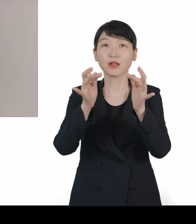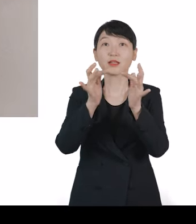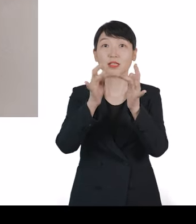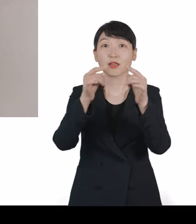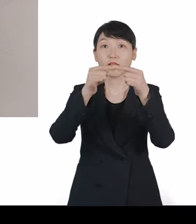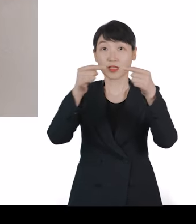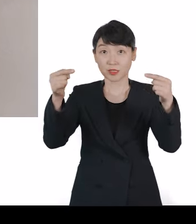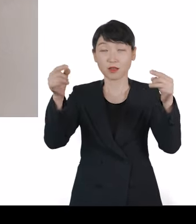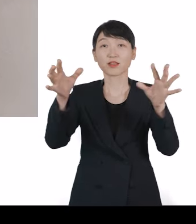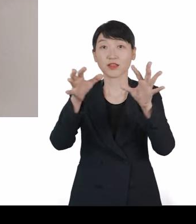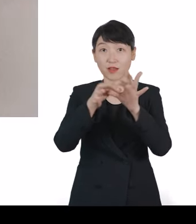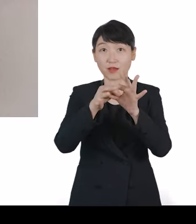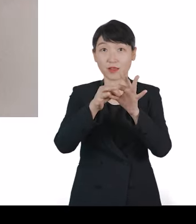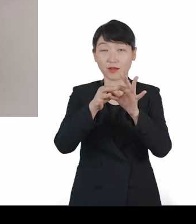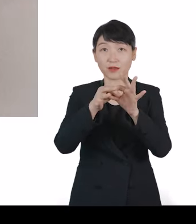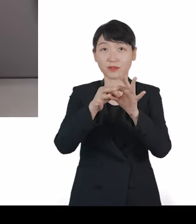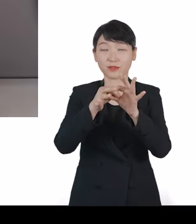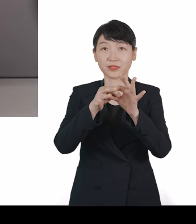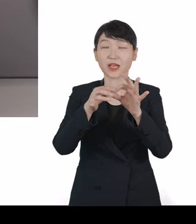램포트에 랜선을 연결합니다.